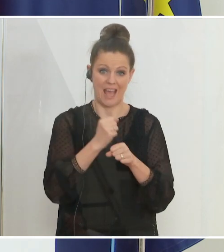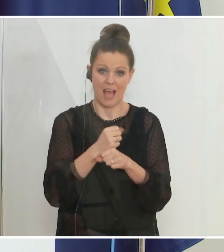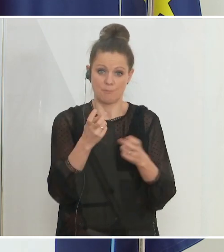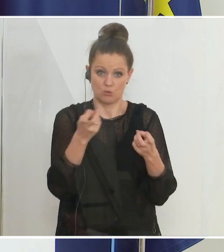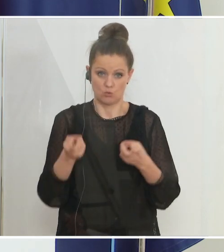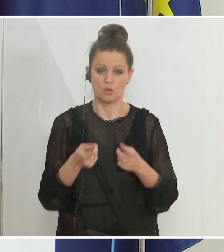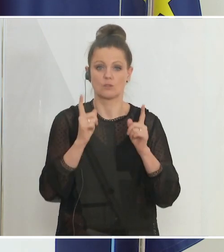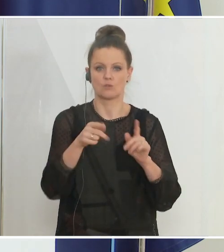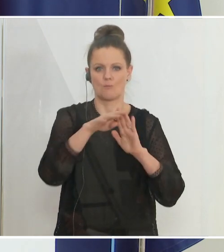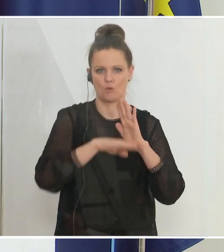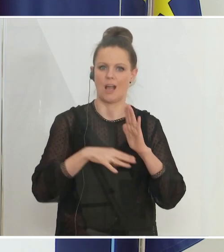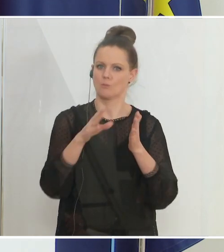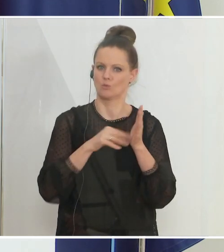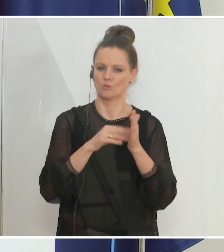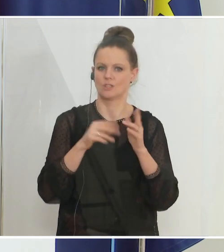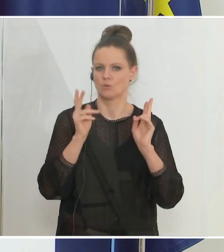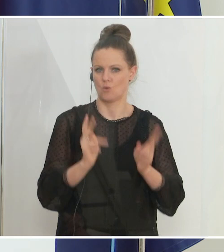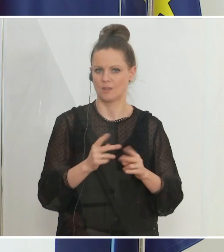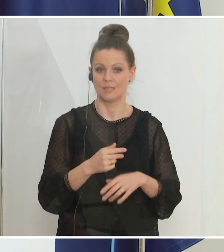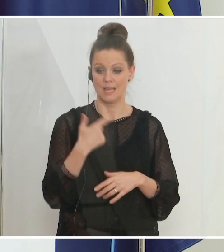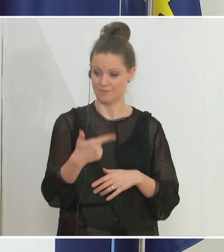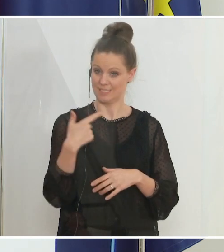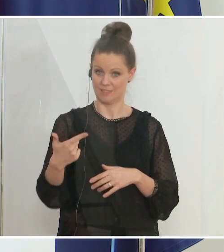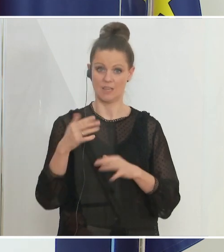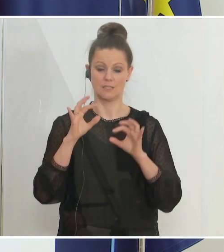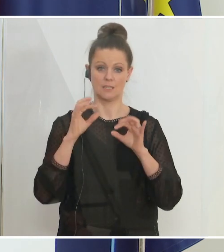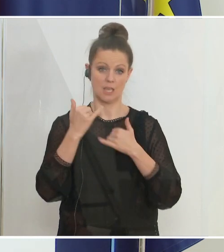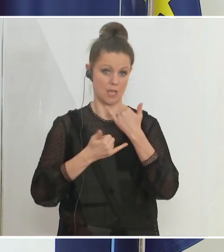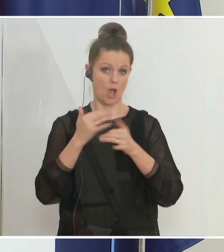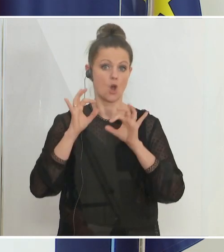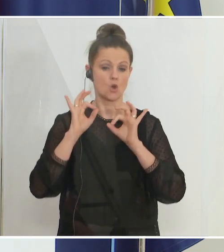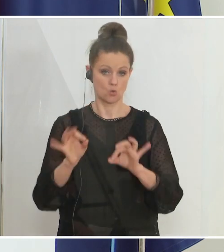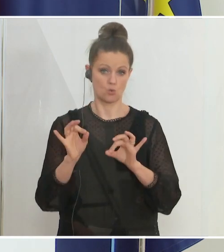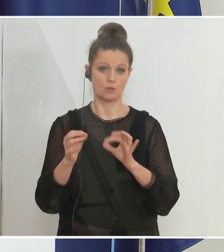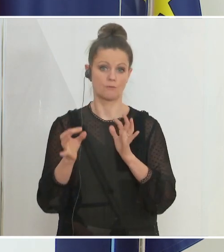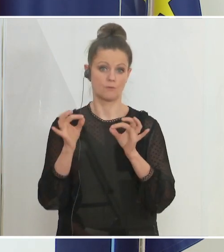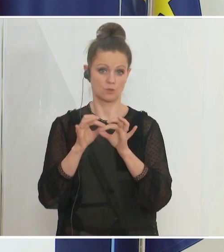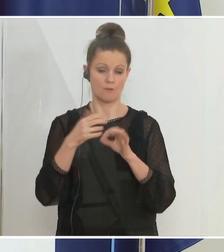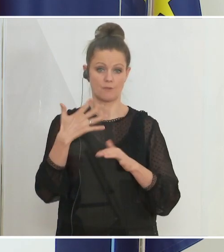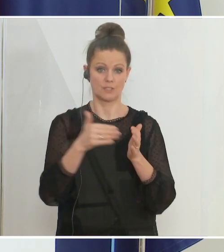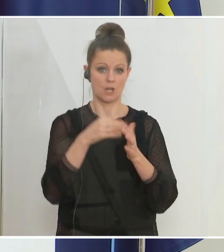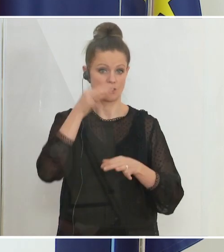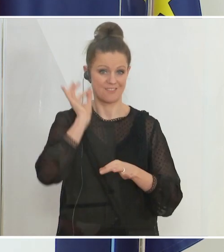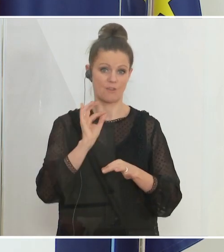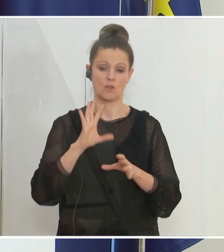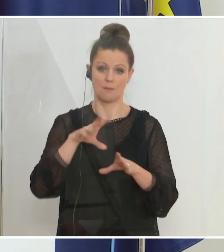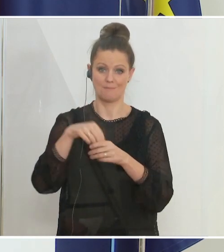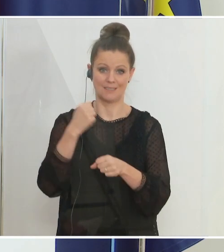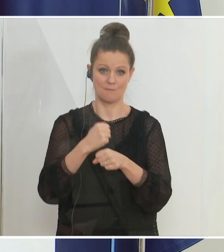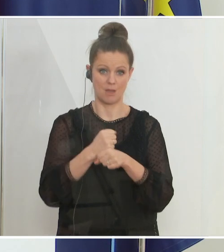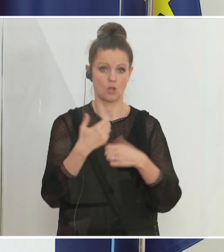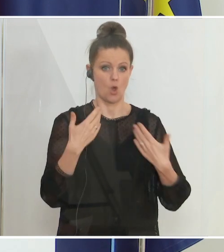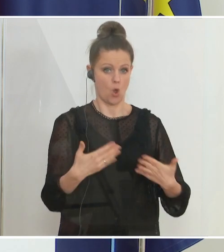Programme zu nutzen. Das hat 2020 gut funktioniert. 50.000 Frauen haben an diesen Programmen teilgenommen und wir wollen noch